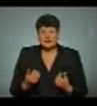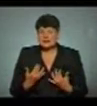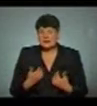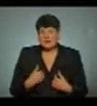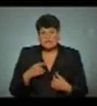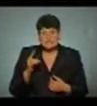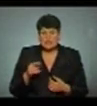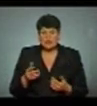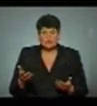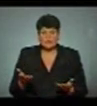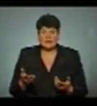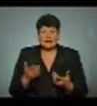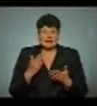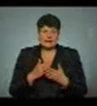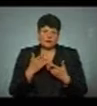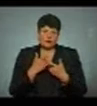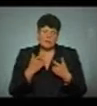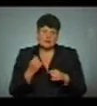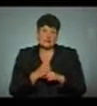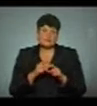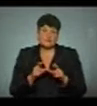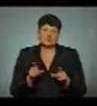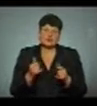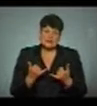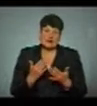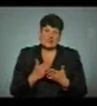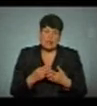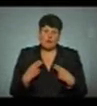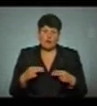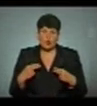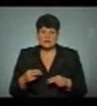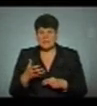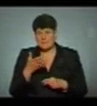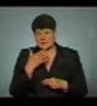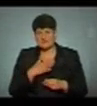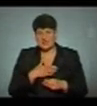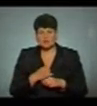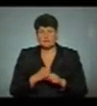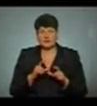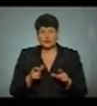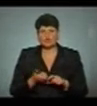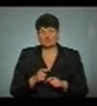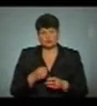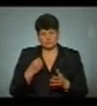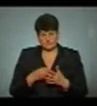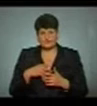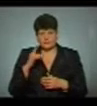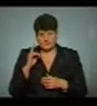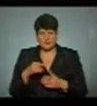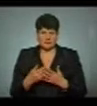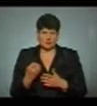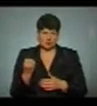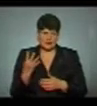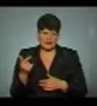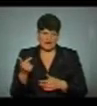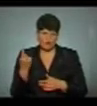знаю, є інформація з аптечної мережі, що зараз є в продажі маски в наших аптеках. Звичайно, що вони дорогі, наскільки я знаю, це десь 14 гривень